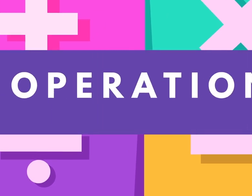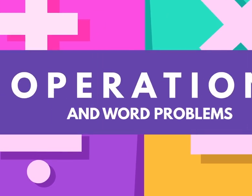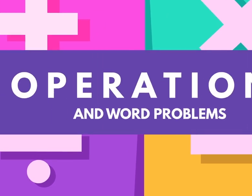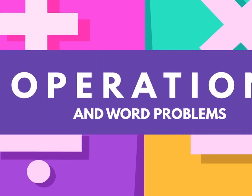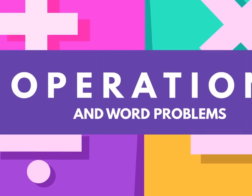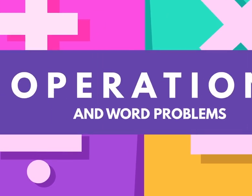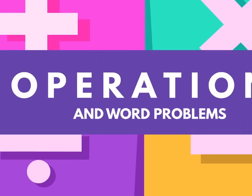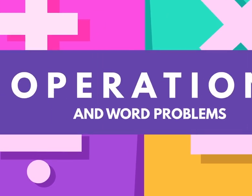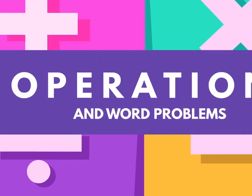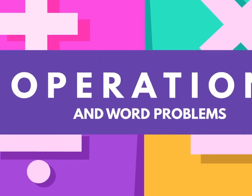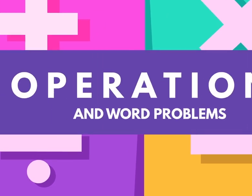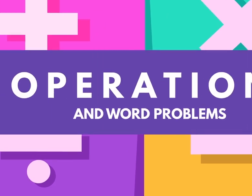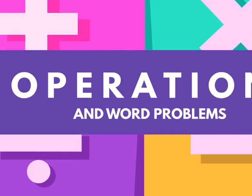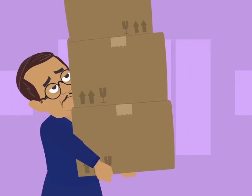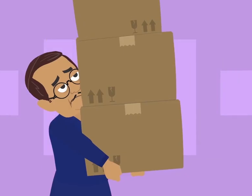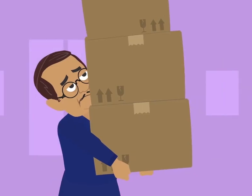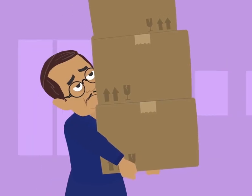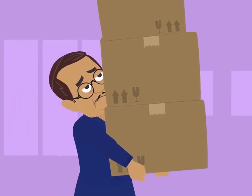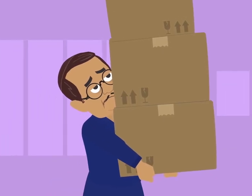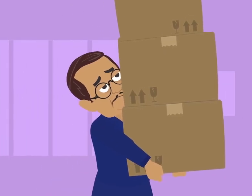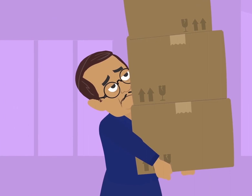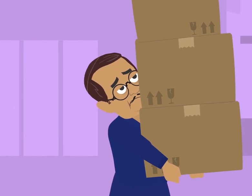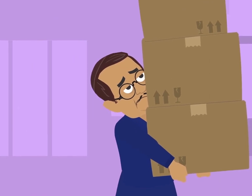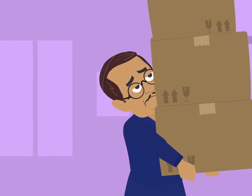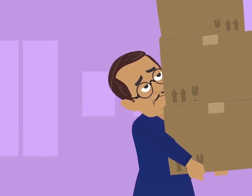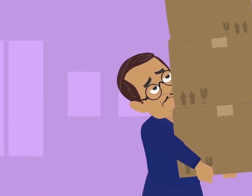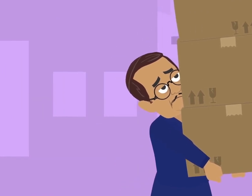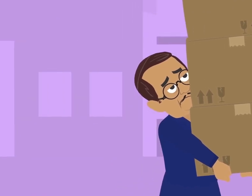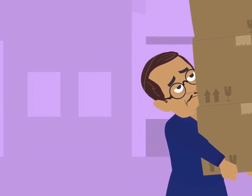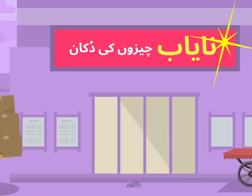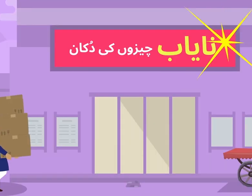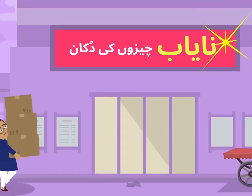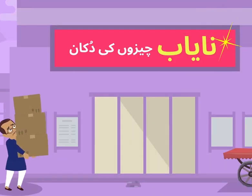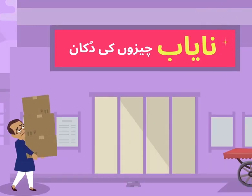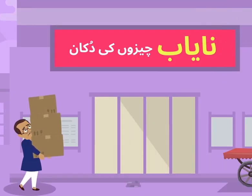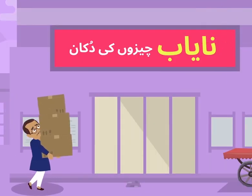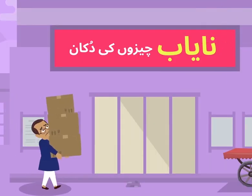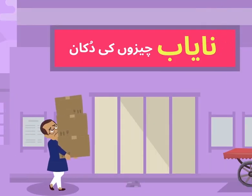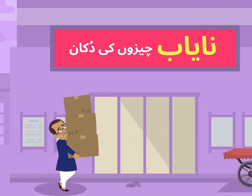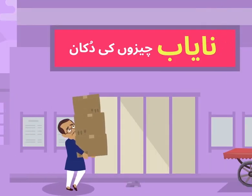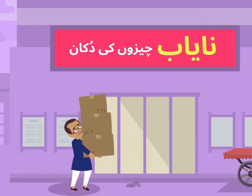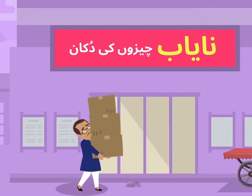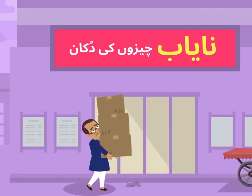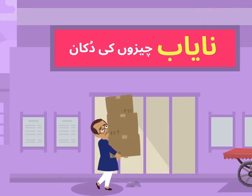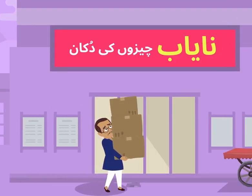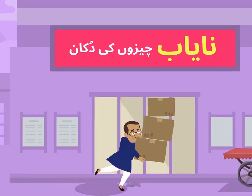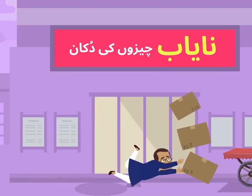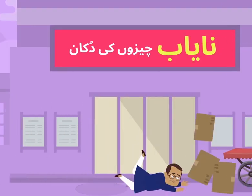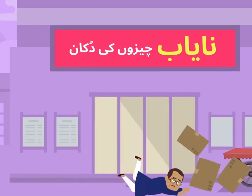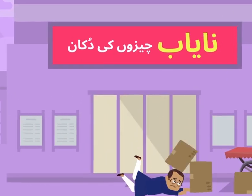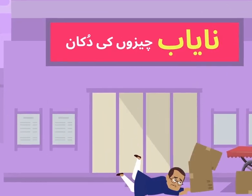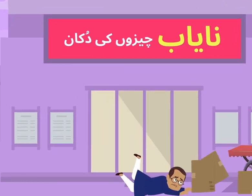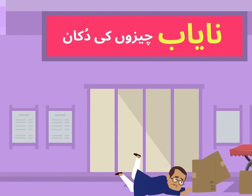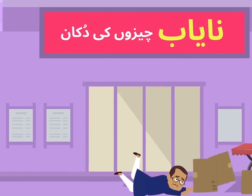Operations and word problems. Word problems हमें रोजमर्रा के मसाइल हल करने में मदद करती हैं.